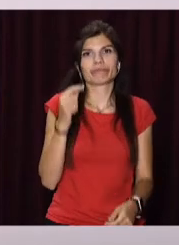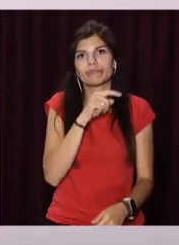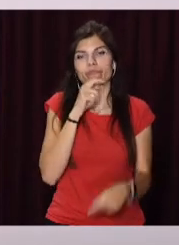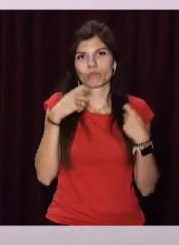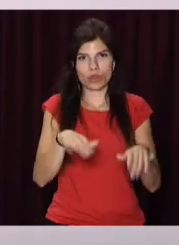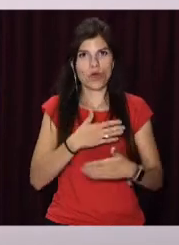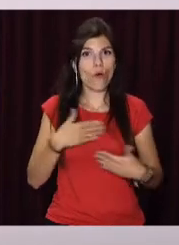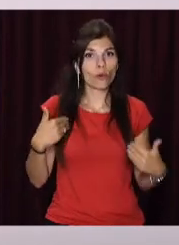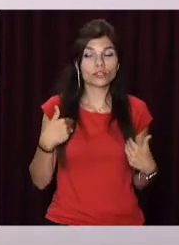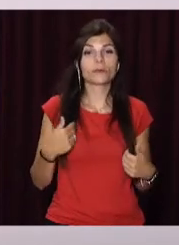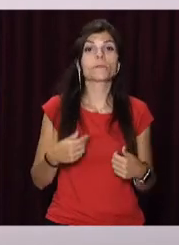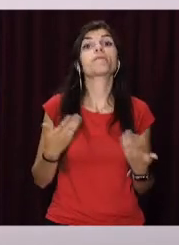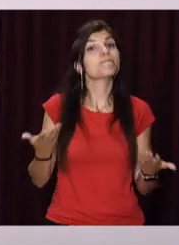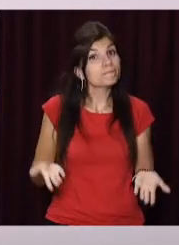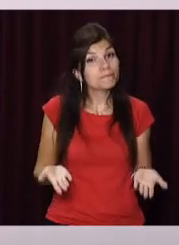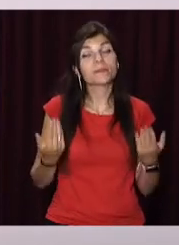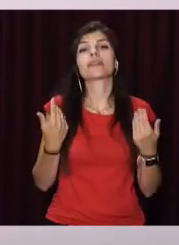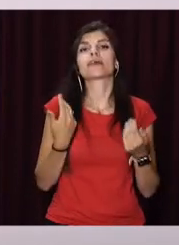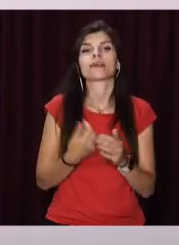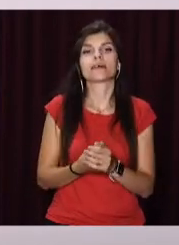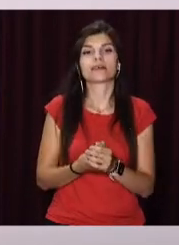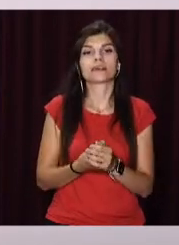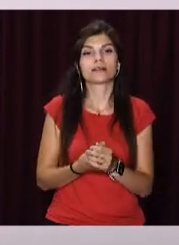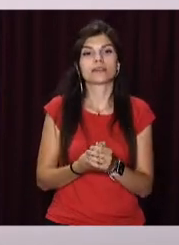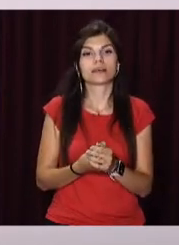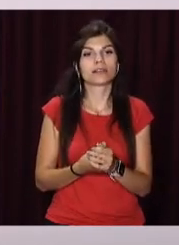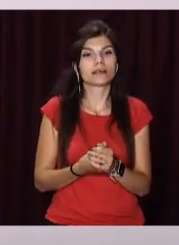І, відповідно,